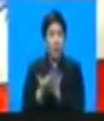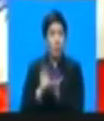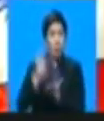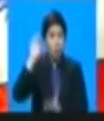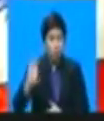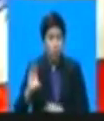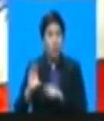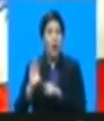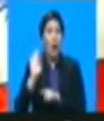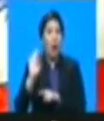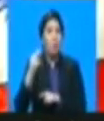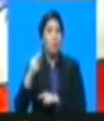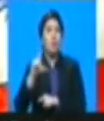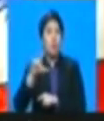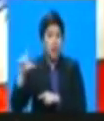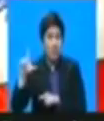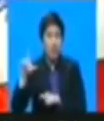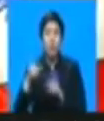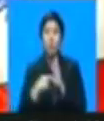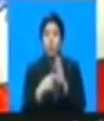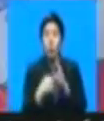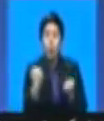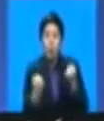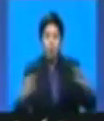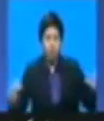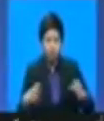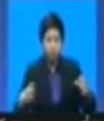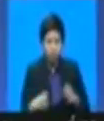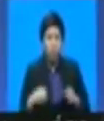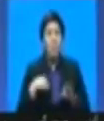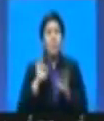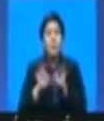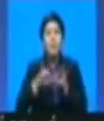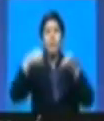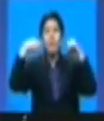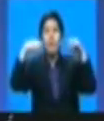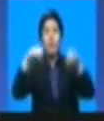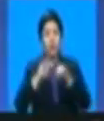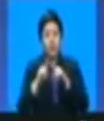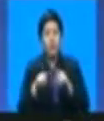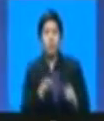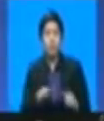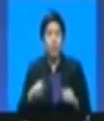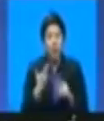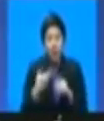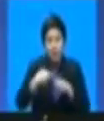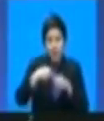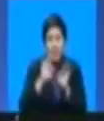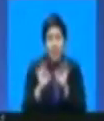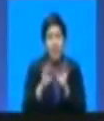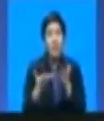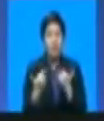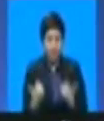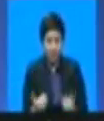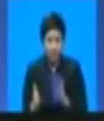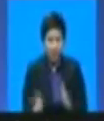แต่ไม่คำนึงถึงหน้าที่ไม่รู้จักผลประโยชน์แห่งชาติว่าอยู่ที่ไหนก็ยังคงเป็นแบบนี้อยู่ต่อไปส่วนการจัดระเบียบ